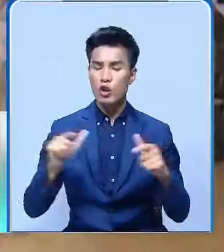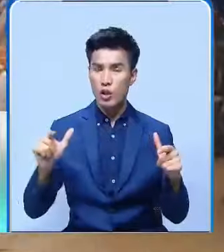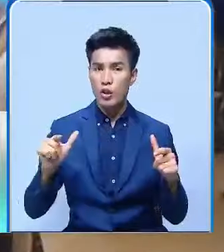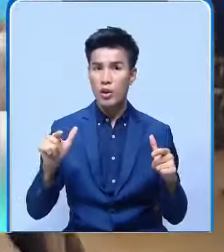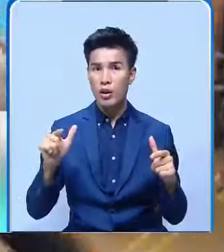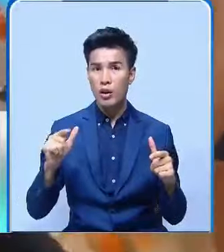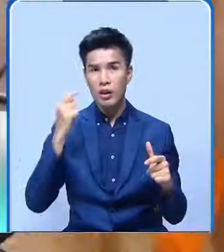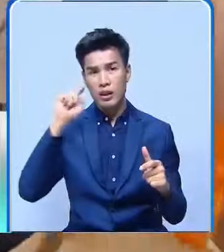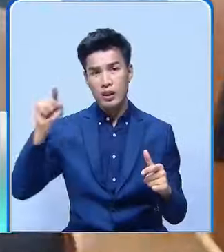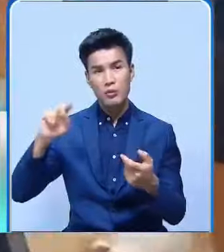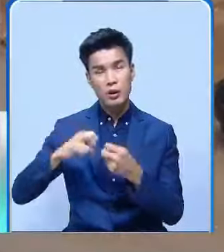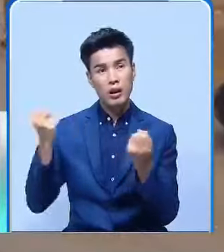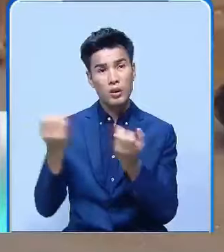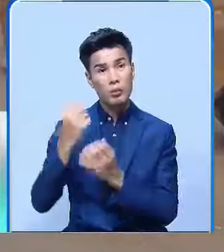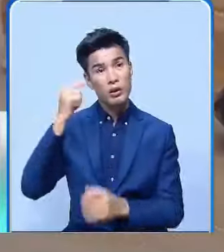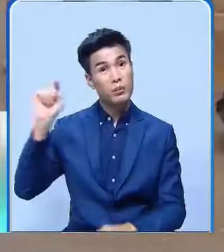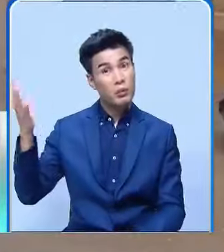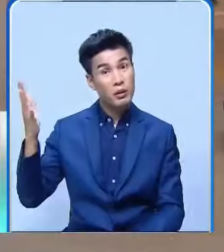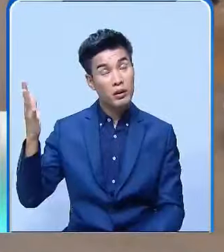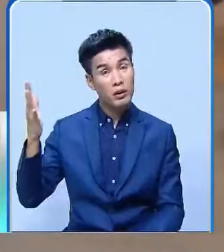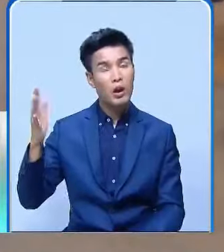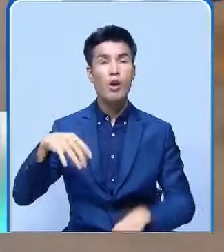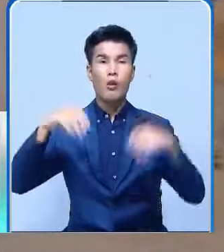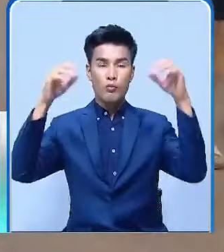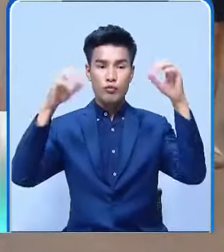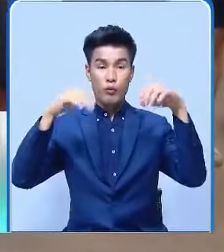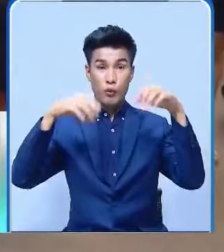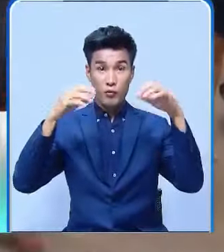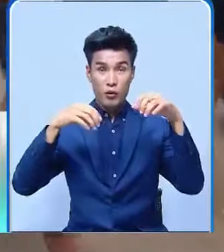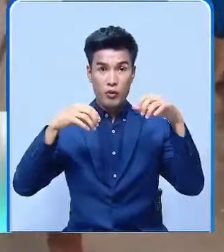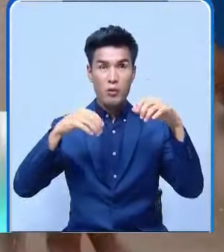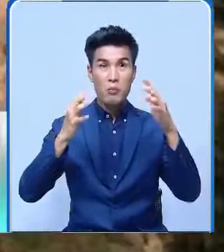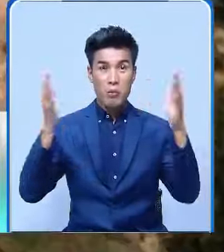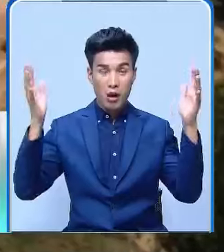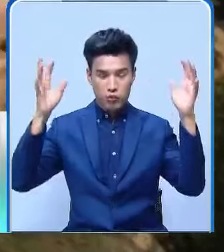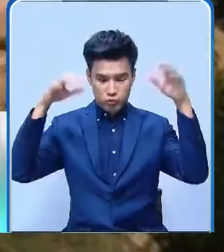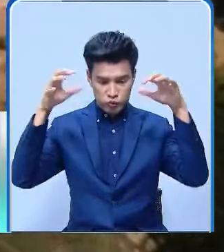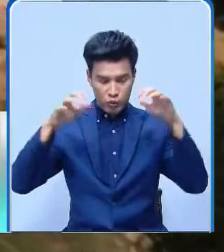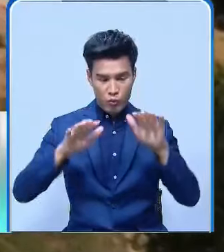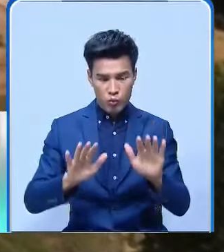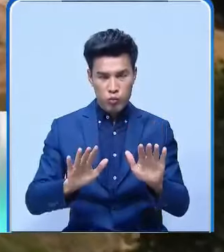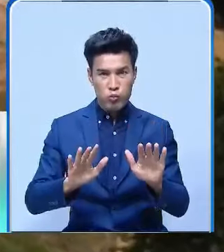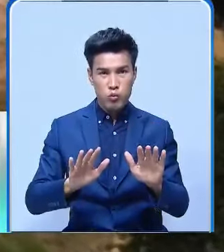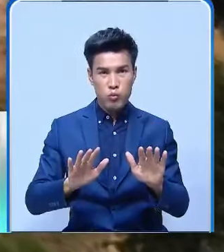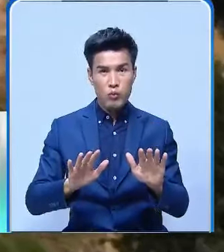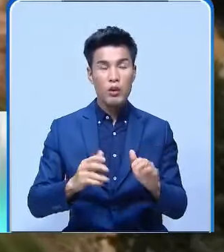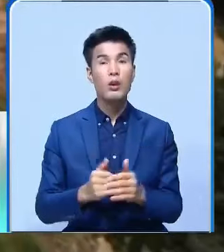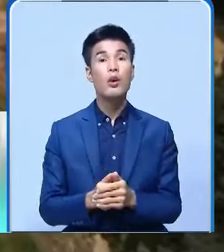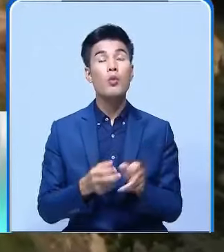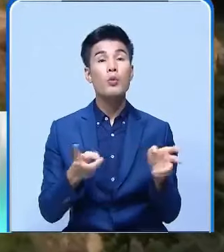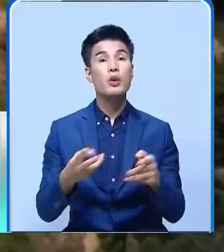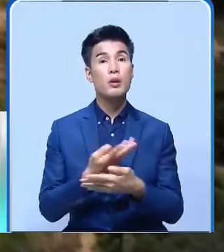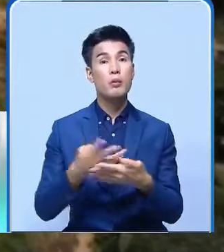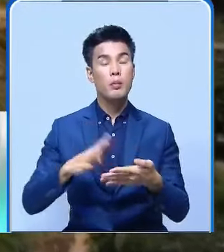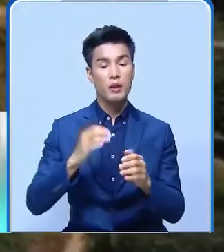จจะไม่ได้คำนึงถึงผลกระทบด้านสิ่งแวดล้อมฝนที่ตกลงมาอย่างหนักในพื้นที่แล้วมันสะสมระเบียบการก่อสร้างอาคารต่